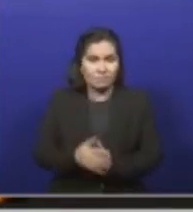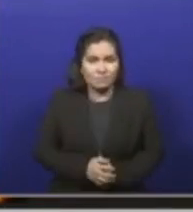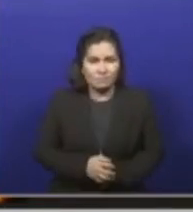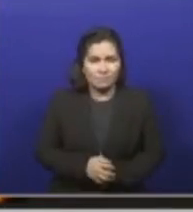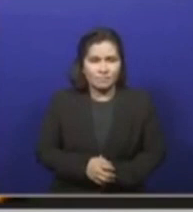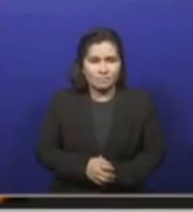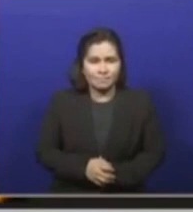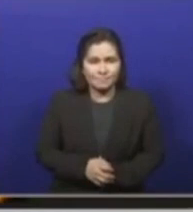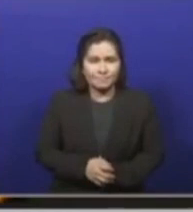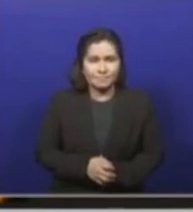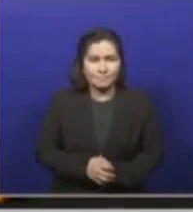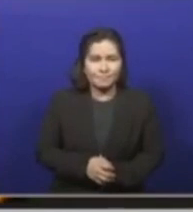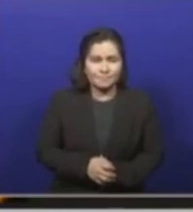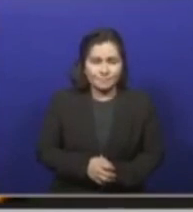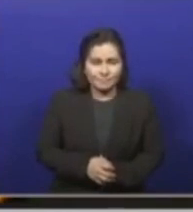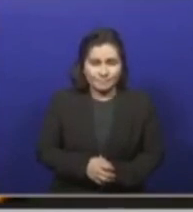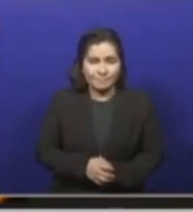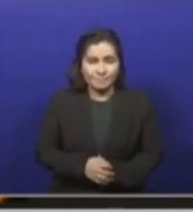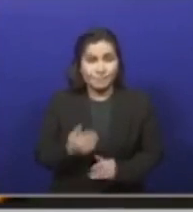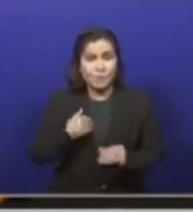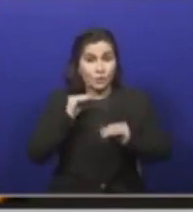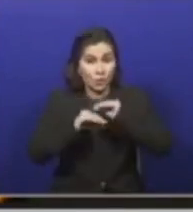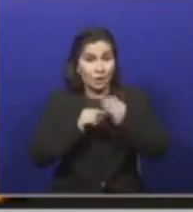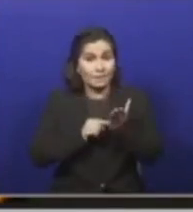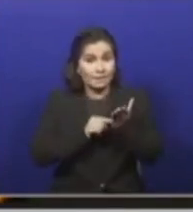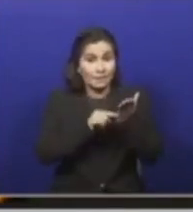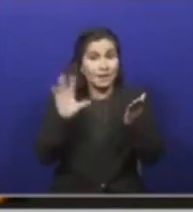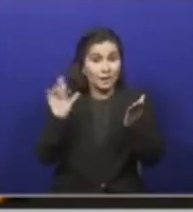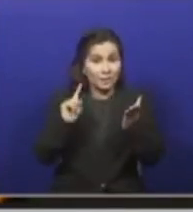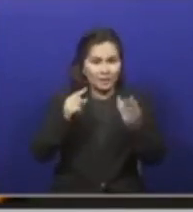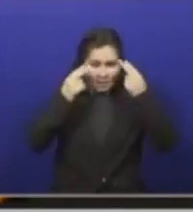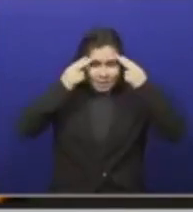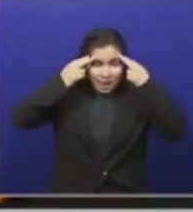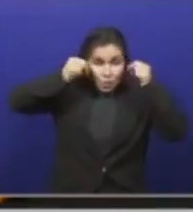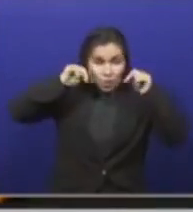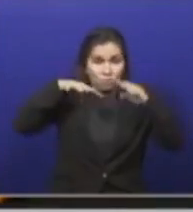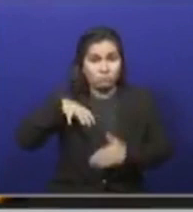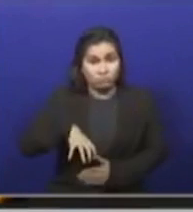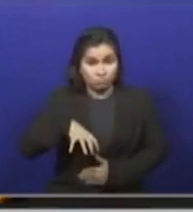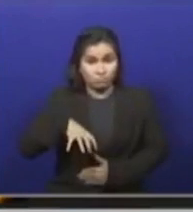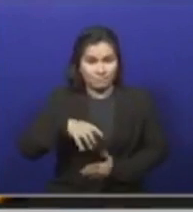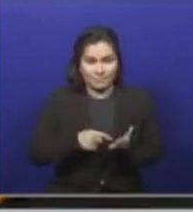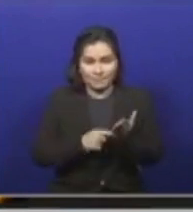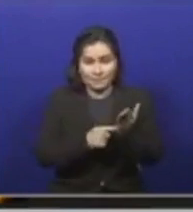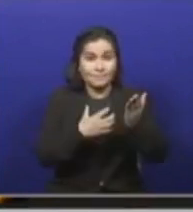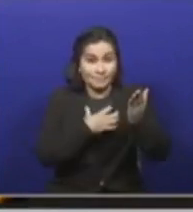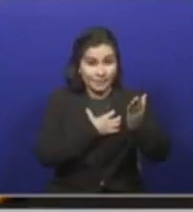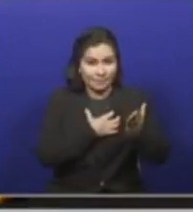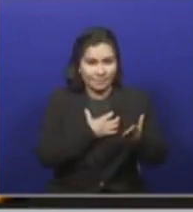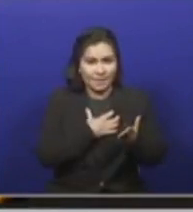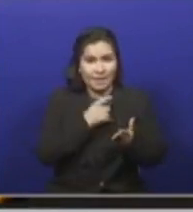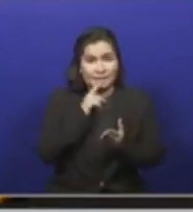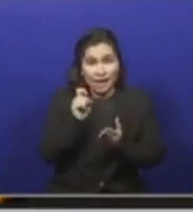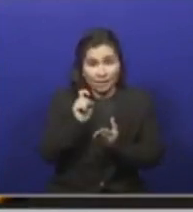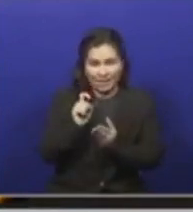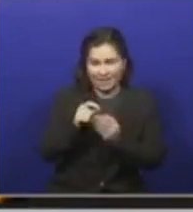ฑ์ยังมีอีกครับท่านประธานโครงการที่ถูกเสนอจากสำนักนายกรัฐมนตรีท่านกล้าตัดไหมครับโครง